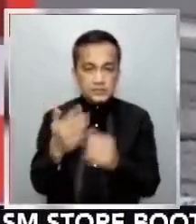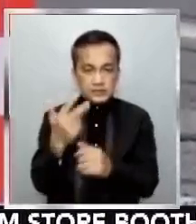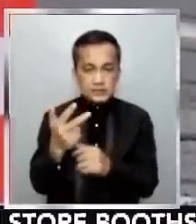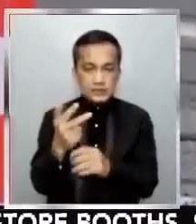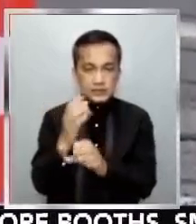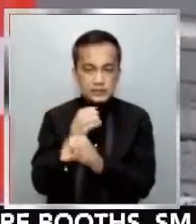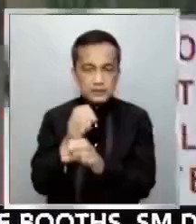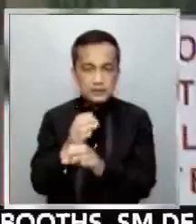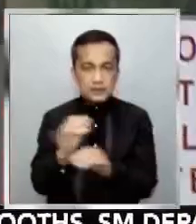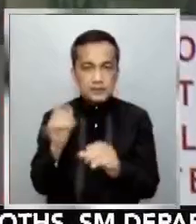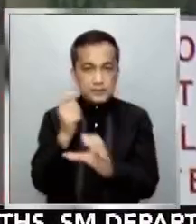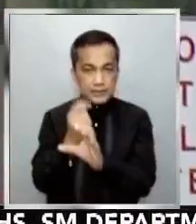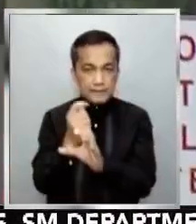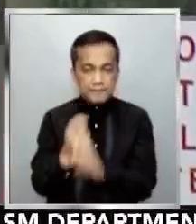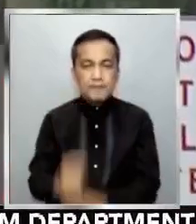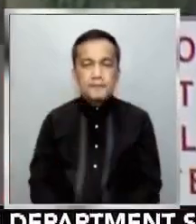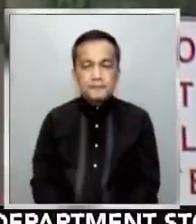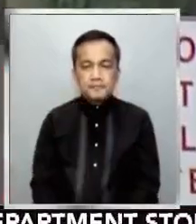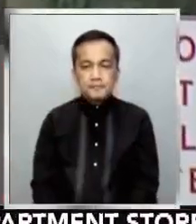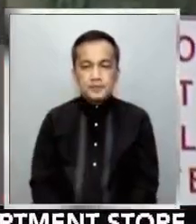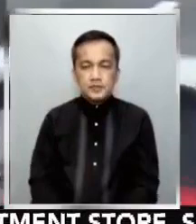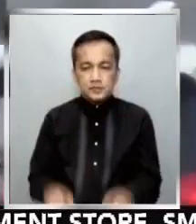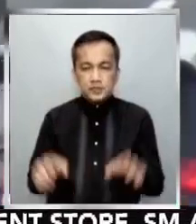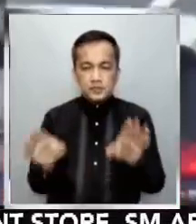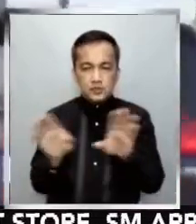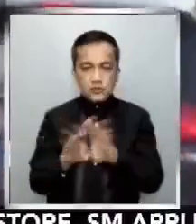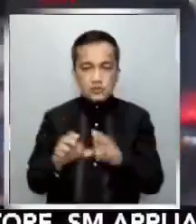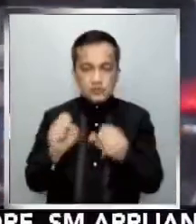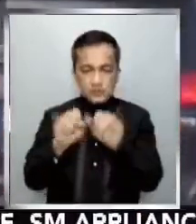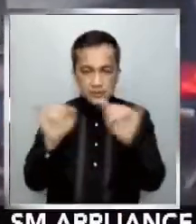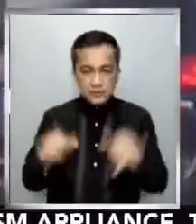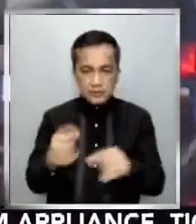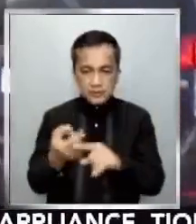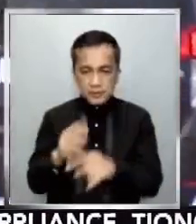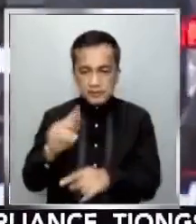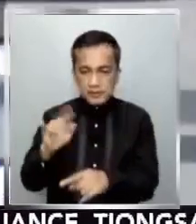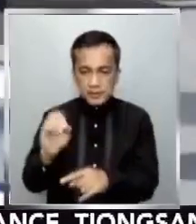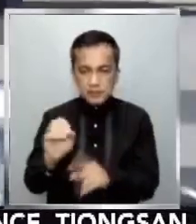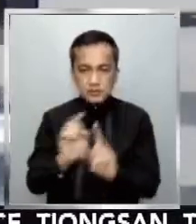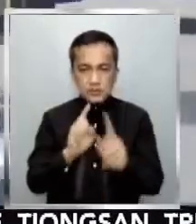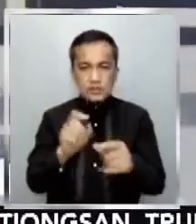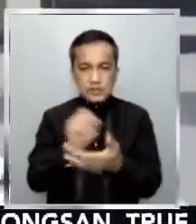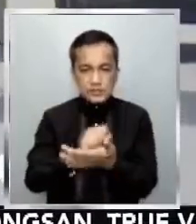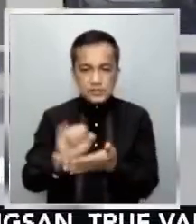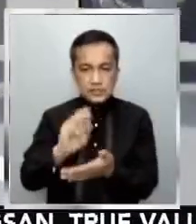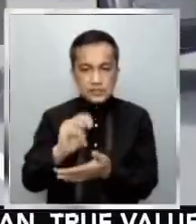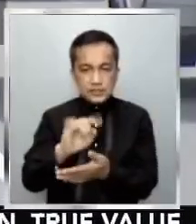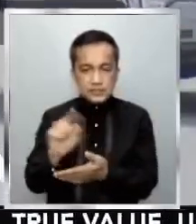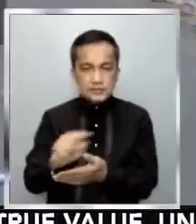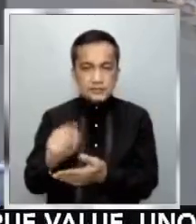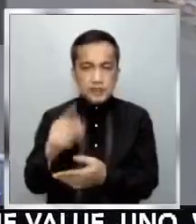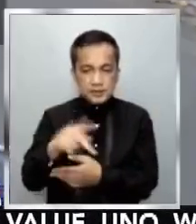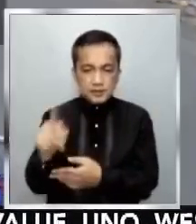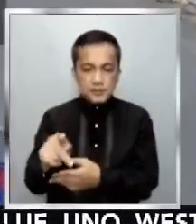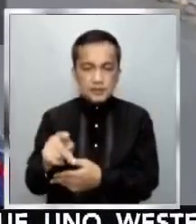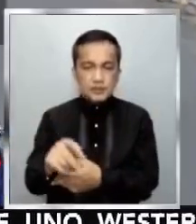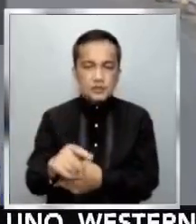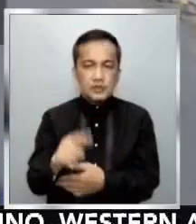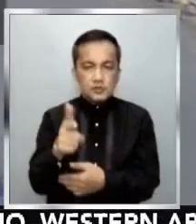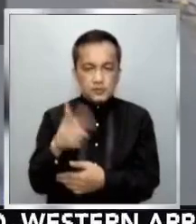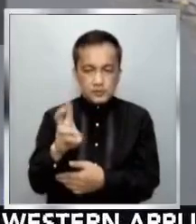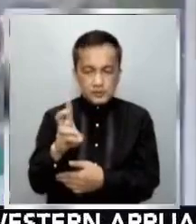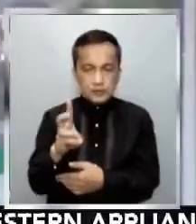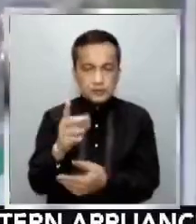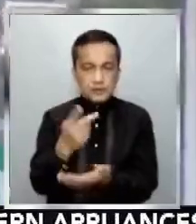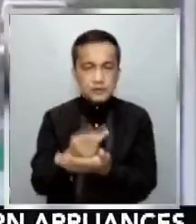truck. Sa closed system o mula Marilao hanggang Santa Ines, Mabalacat, Pampanga, 26 na piso hanggang 77